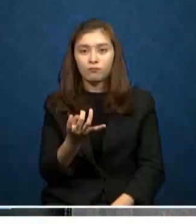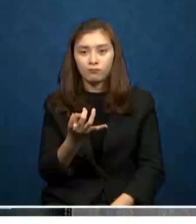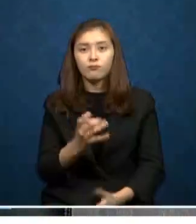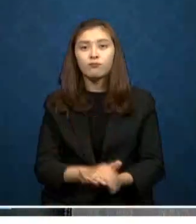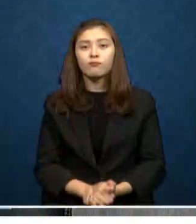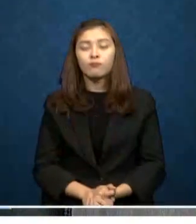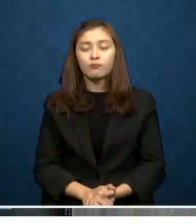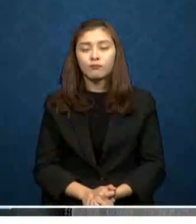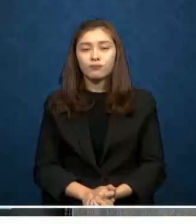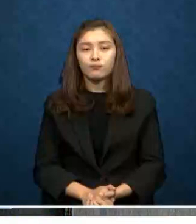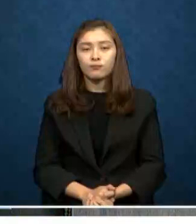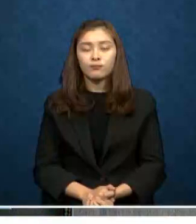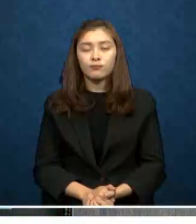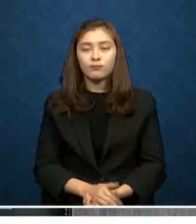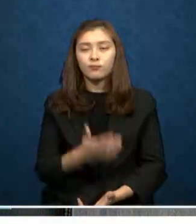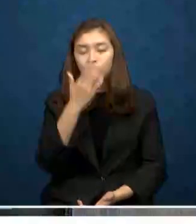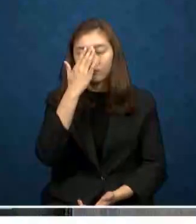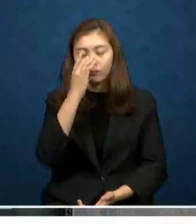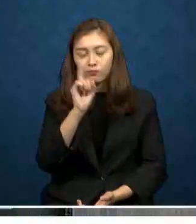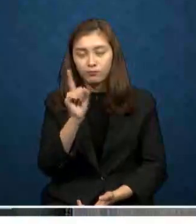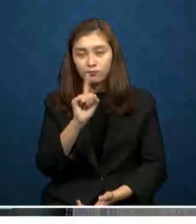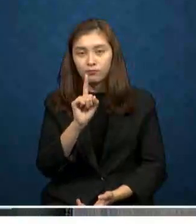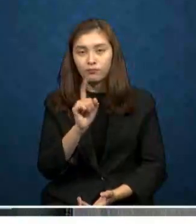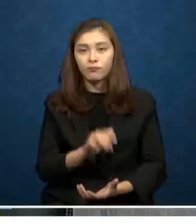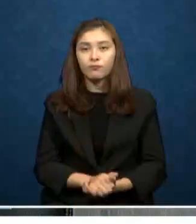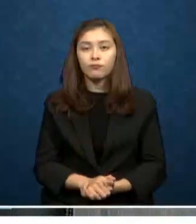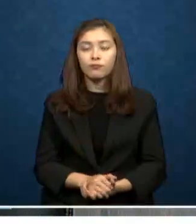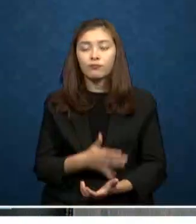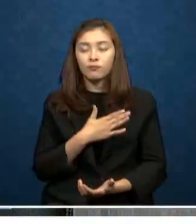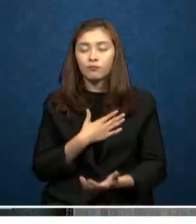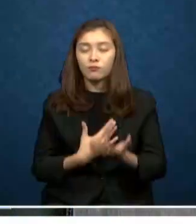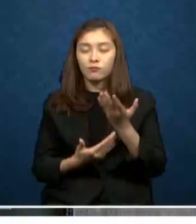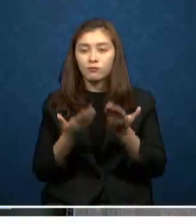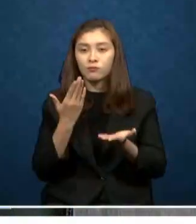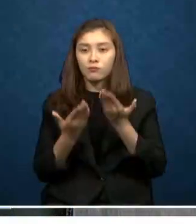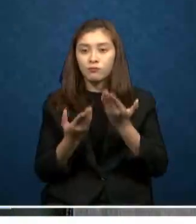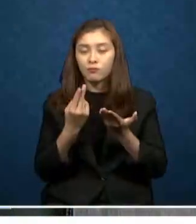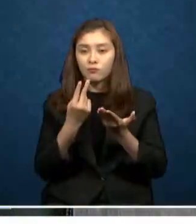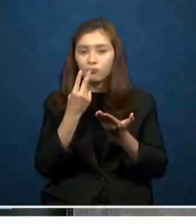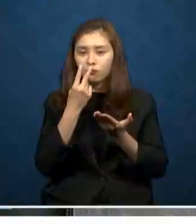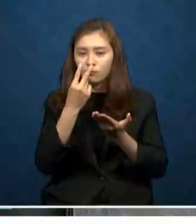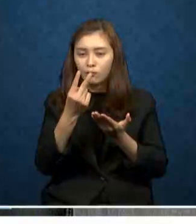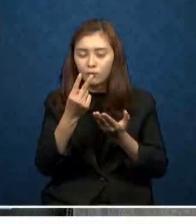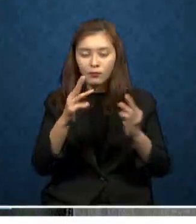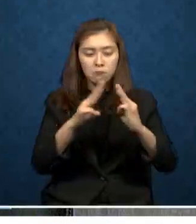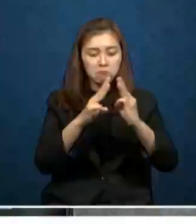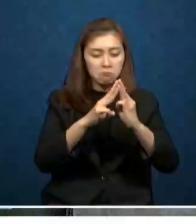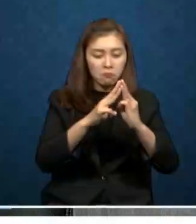องสิทธิเหล่านี้โดยไม่ไปกระทบกับสนธิสัญญากรุงเบิร์นได้